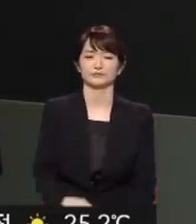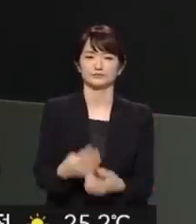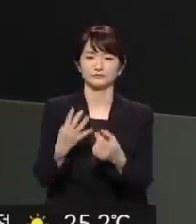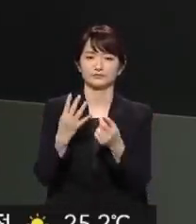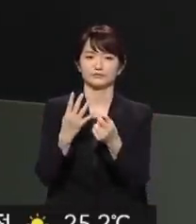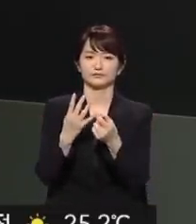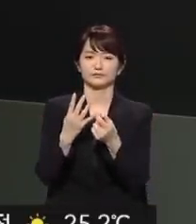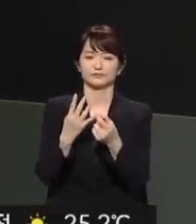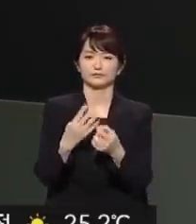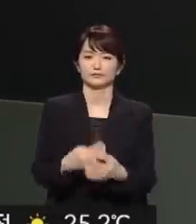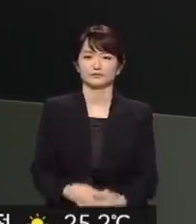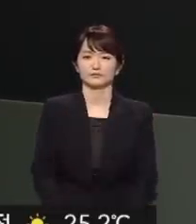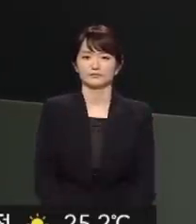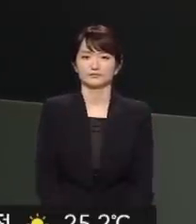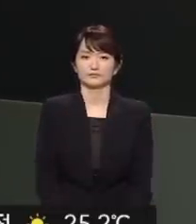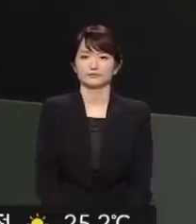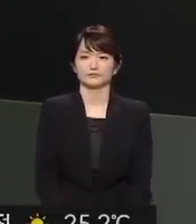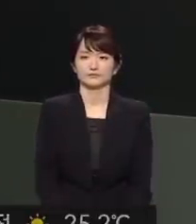이어갈게요.